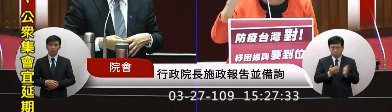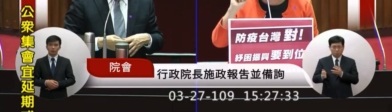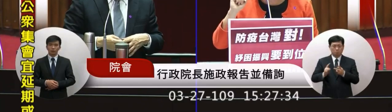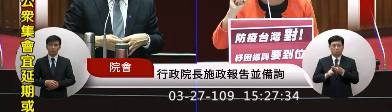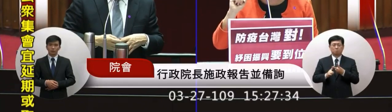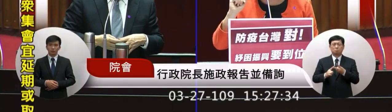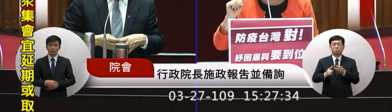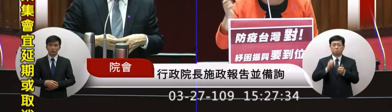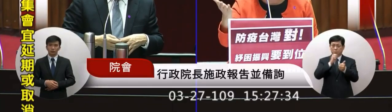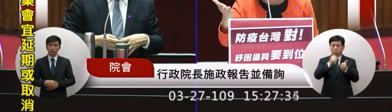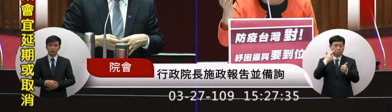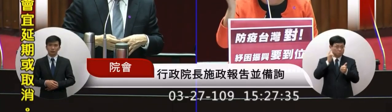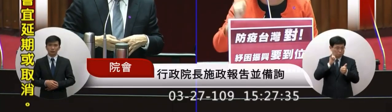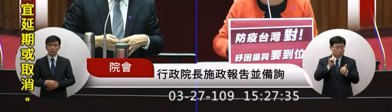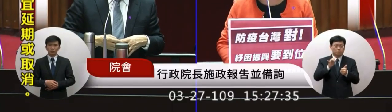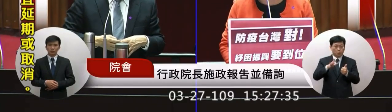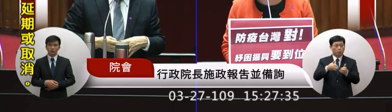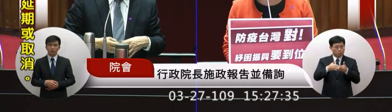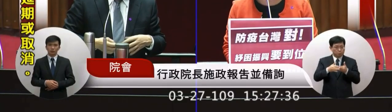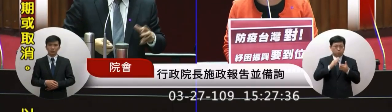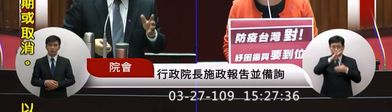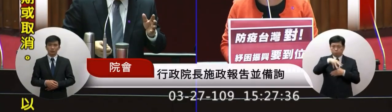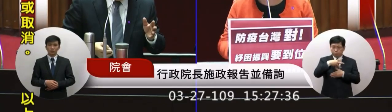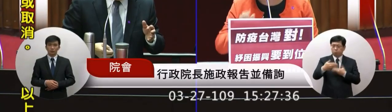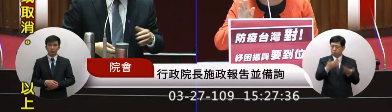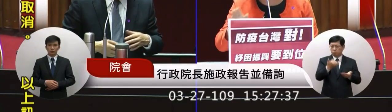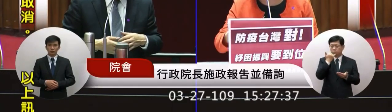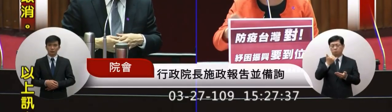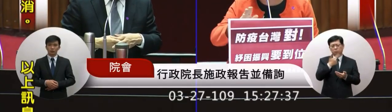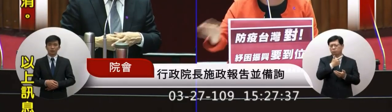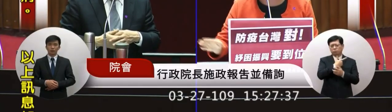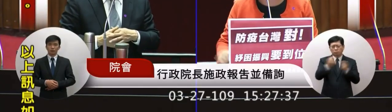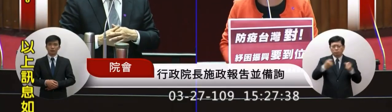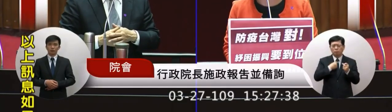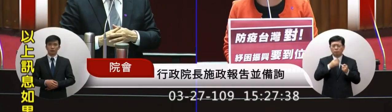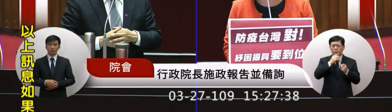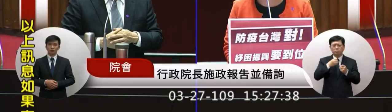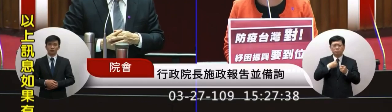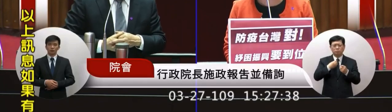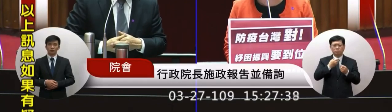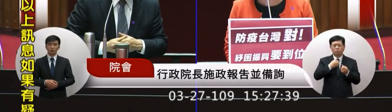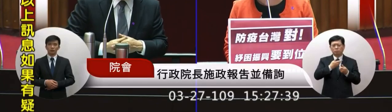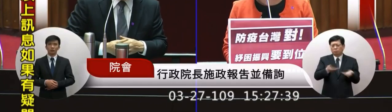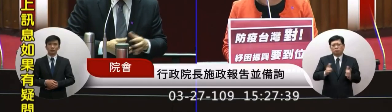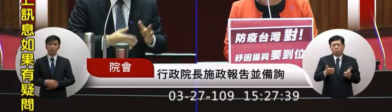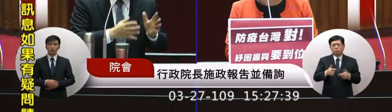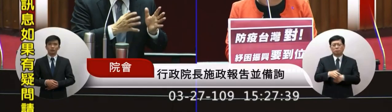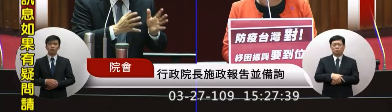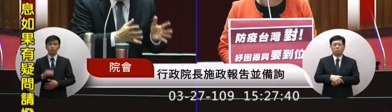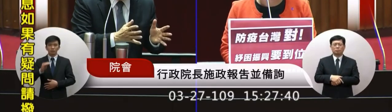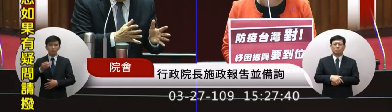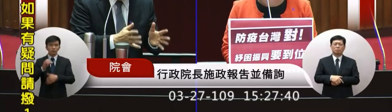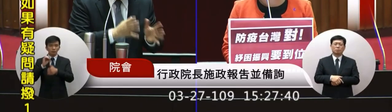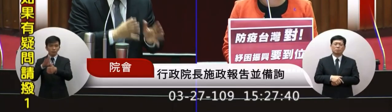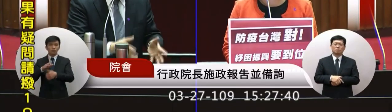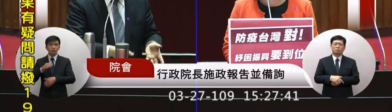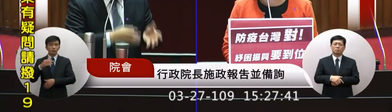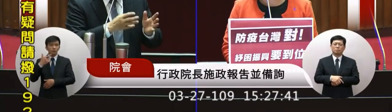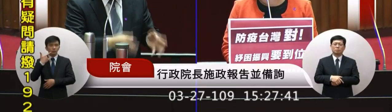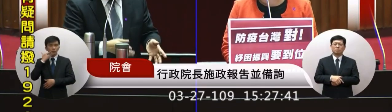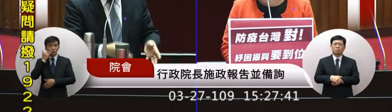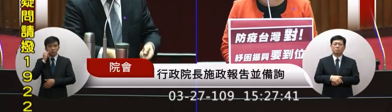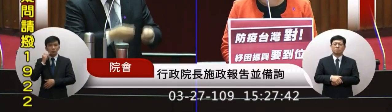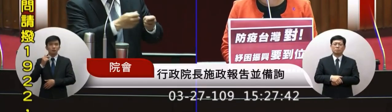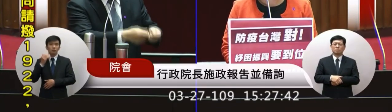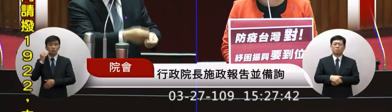呢来通知家长有那个需求表出来啊，不是说每个人就一定要配送啊。 啊，就是讲哦，个家长哦，这